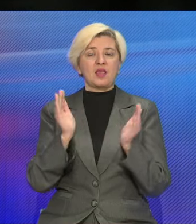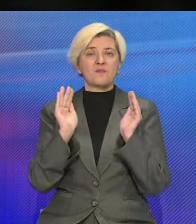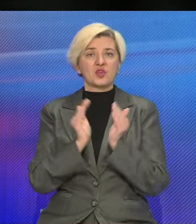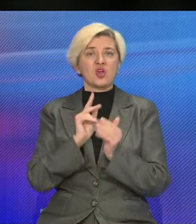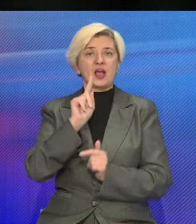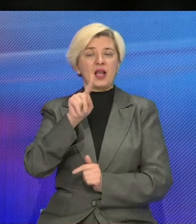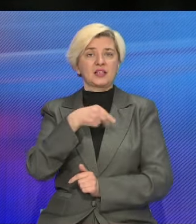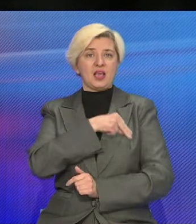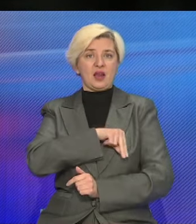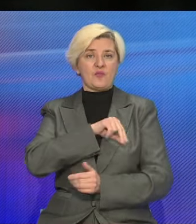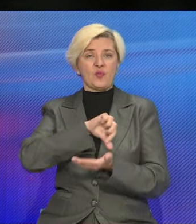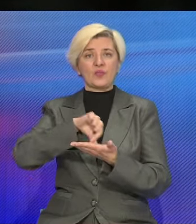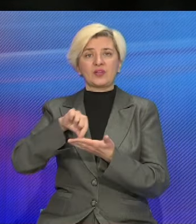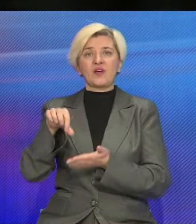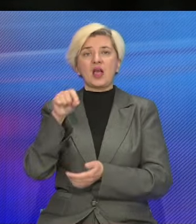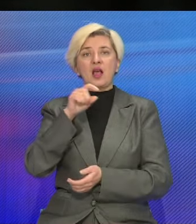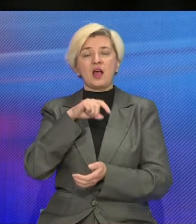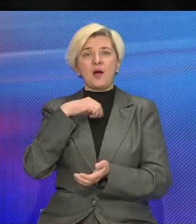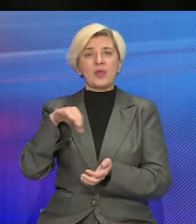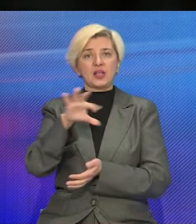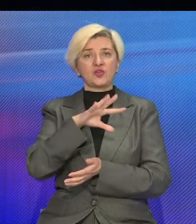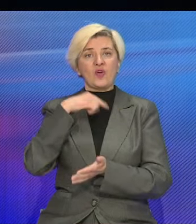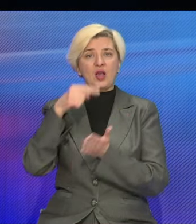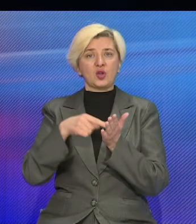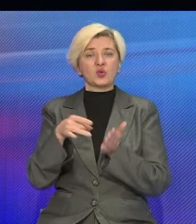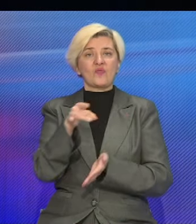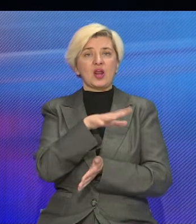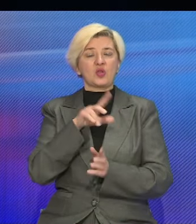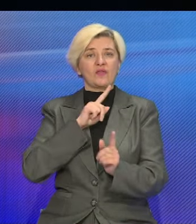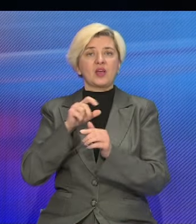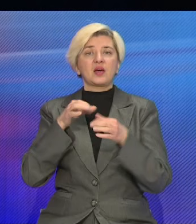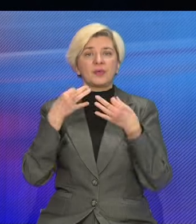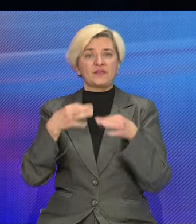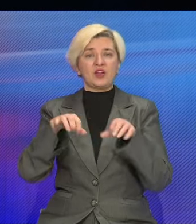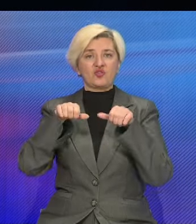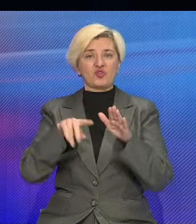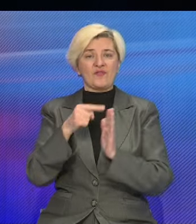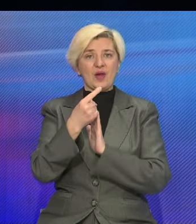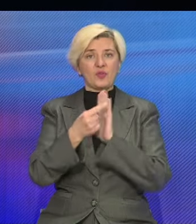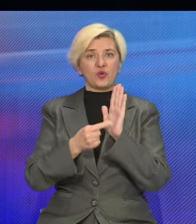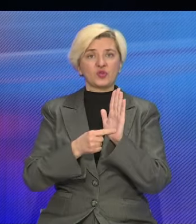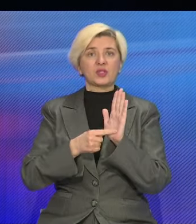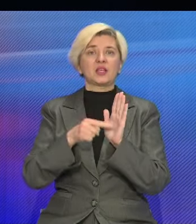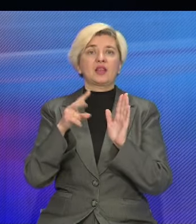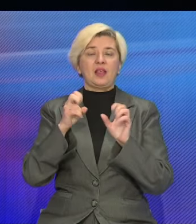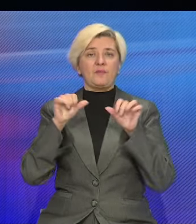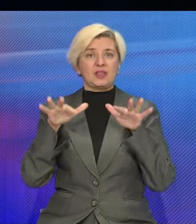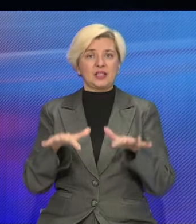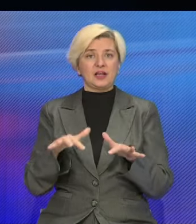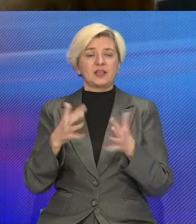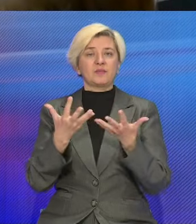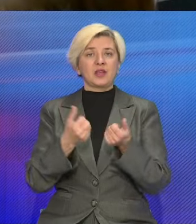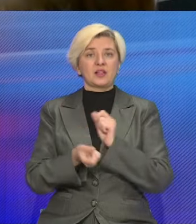обласного, городського і районних савєтів дозволяє вирішать питання і запитання на місцях. С прийнятим поправок у Конституцію і